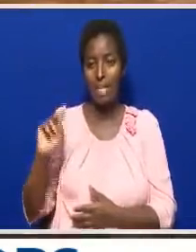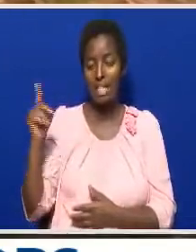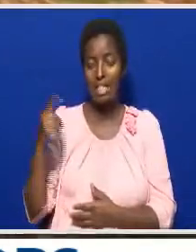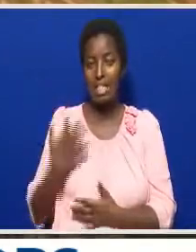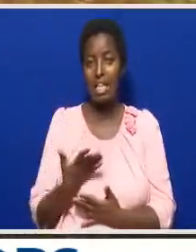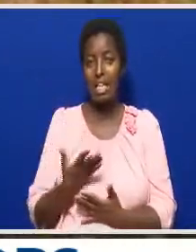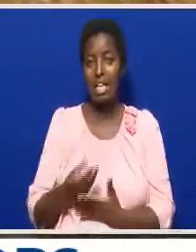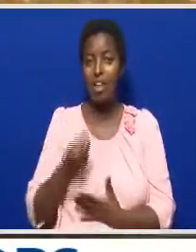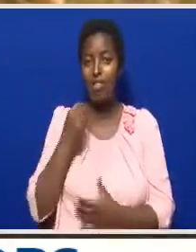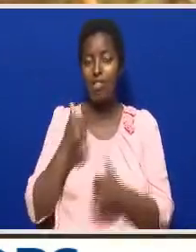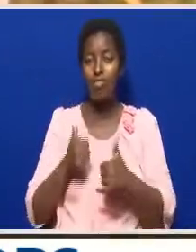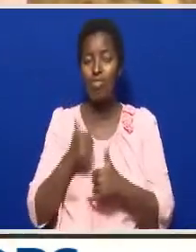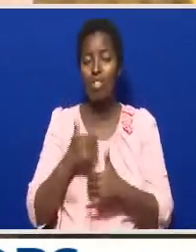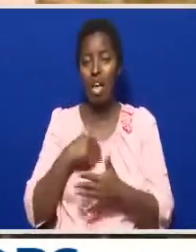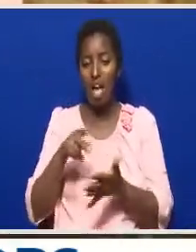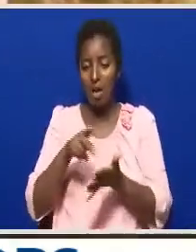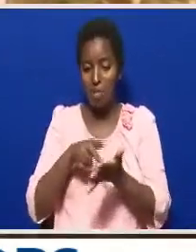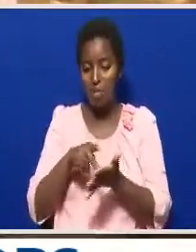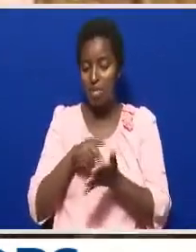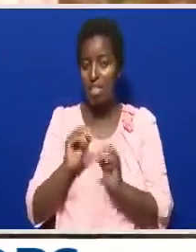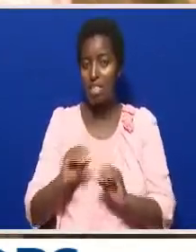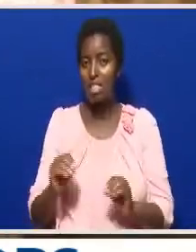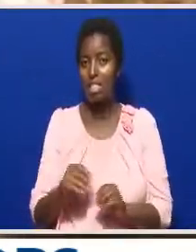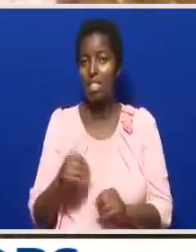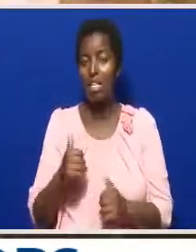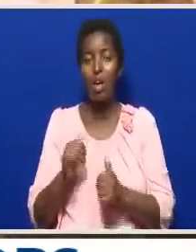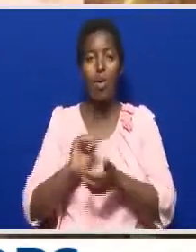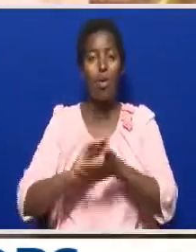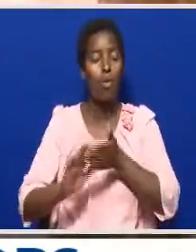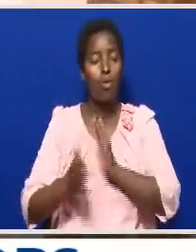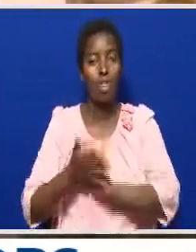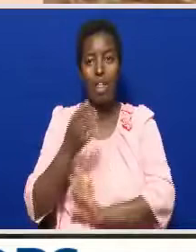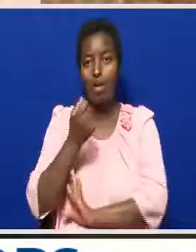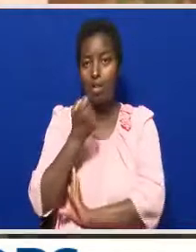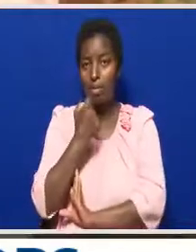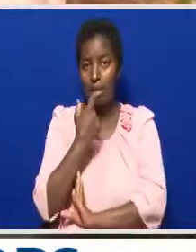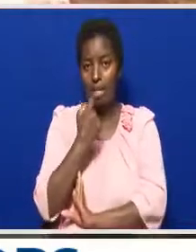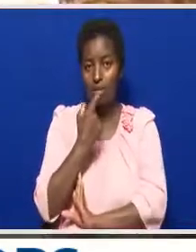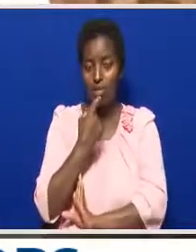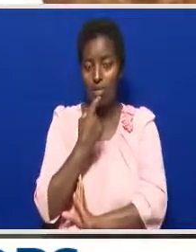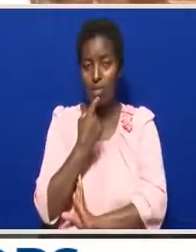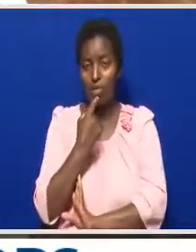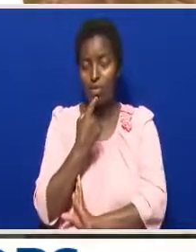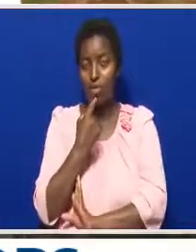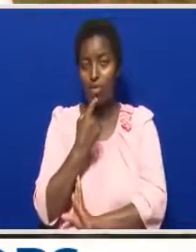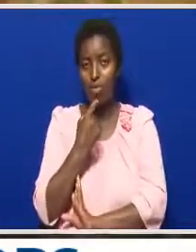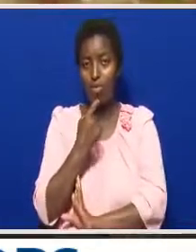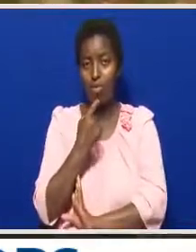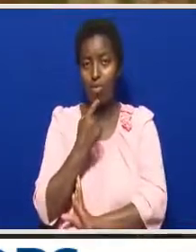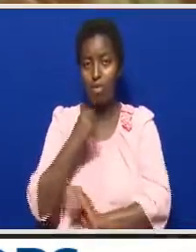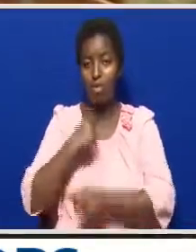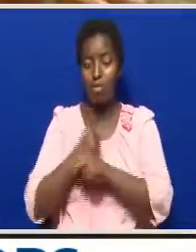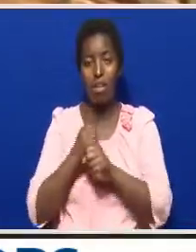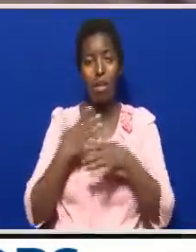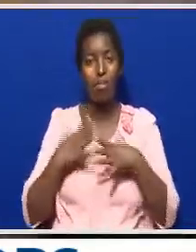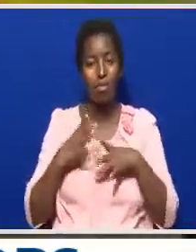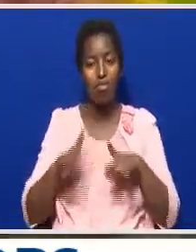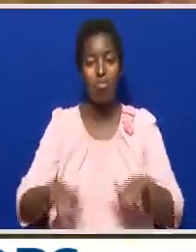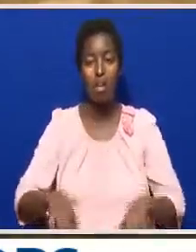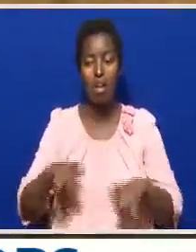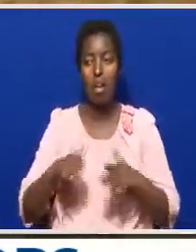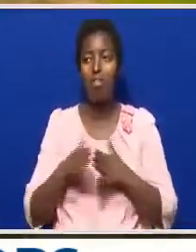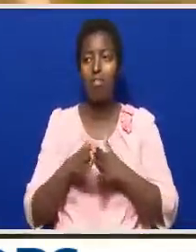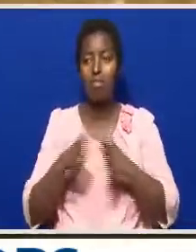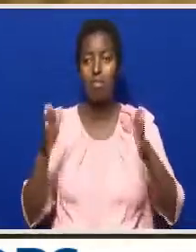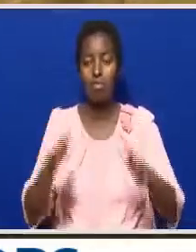ambaye haina poison, manake hiyo haipigwi dawa, haina chemical, na nafanya watu wakae kwa